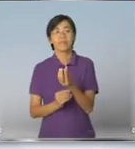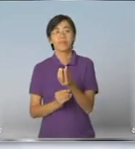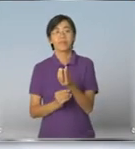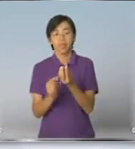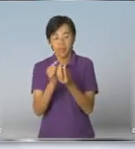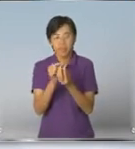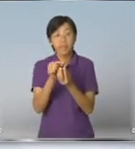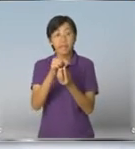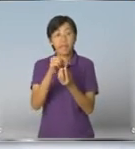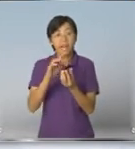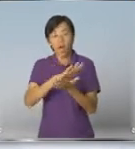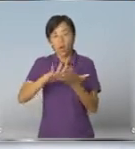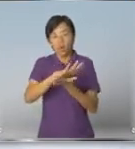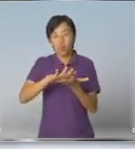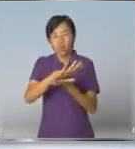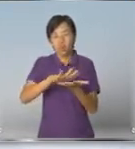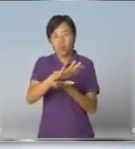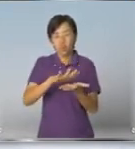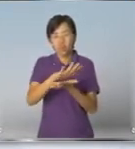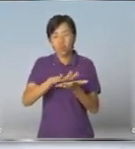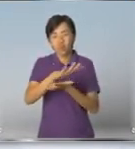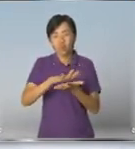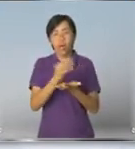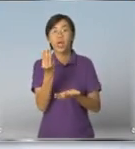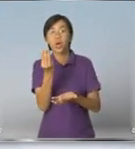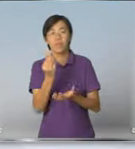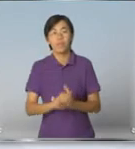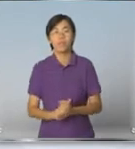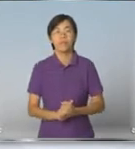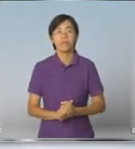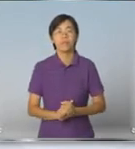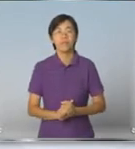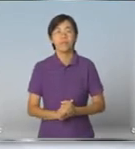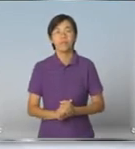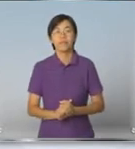ผมไม่ได้อ่ะ ปิดให้มิดแบบนี้แล้วก็คลึงกลมอีกหนึ่งรอบ